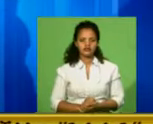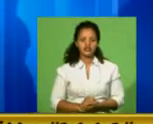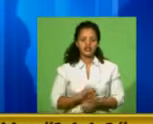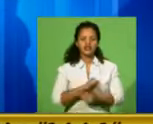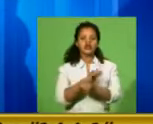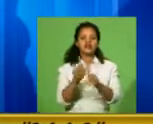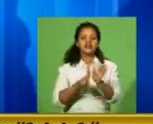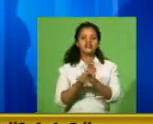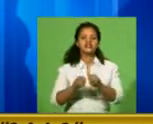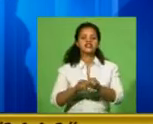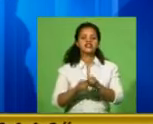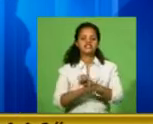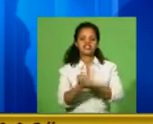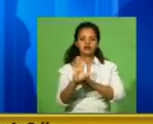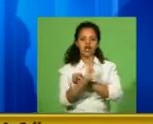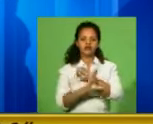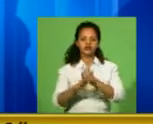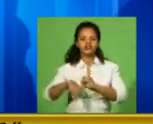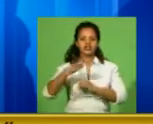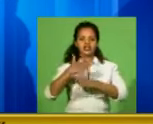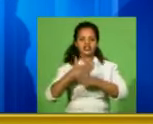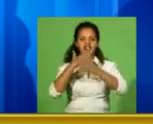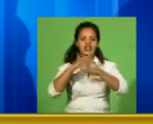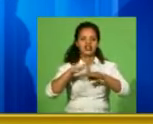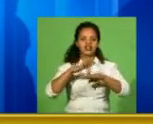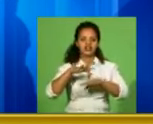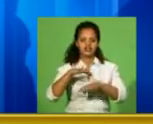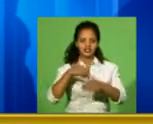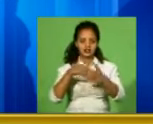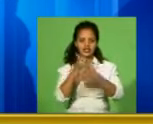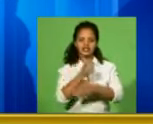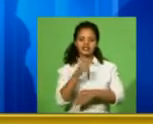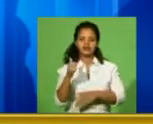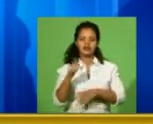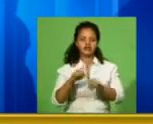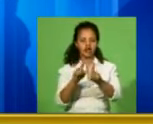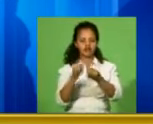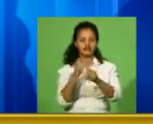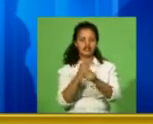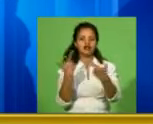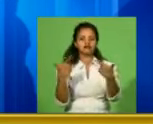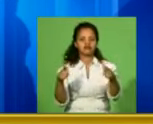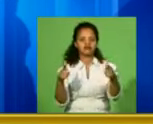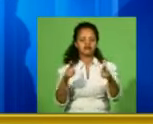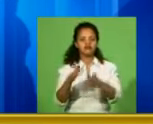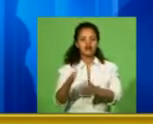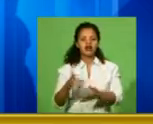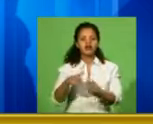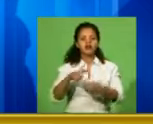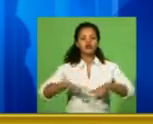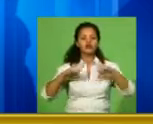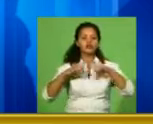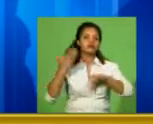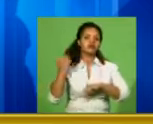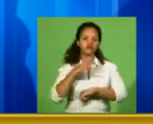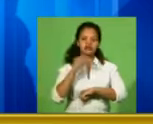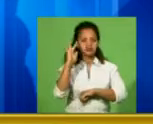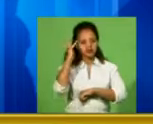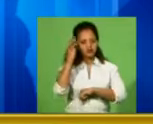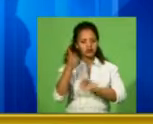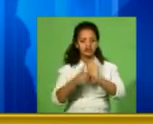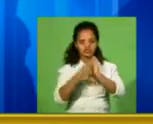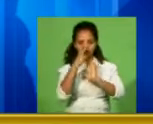የኮሮና ቫይረስ ስርጭት በሀገሪቱ ከፍተኛ ደረጃ ላይ ከደረሰበት ከአዲስ አበባ በተለያዩ የስራ አጋጣሚዎች በአካባቢ ይኖሩ የነበሩና የበሽታው